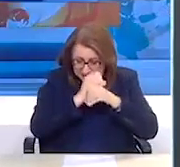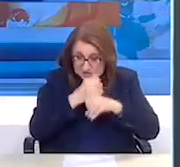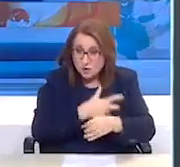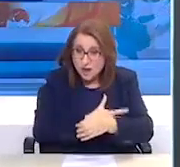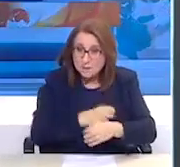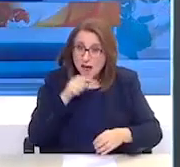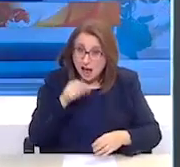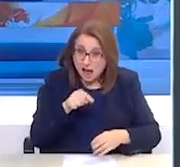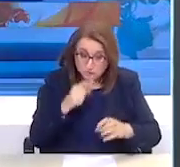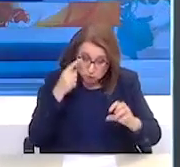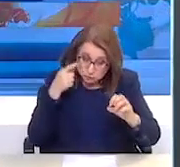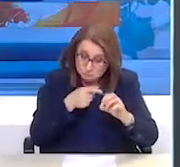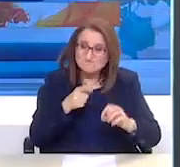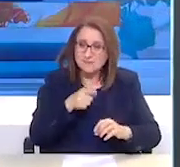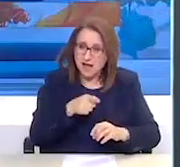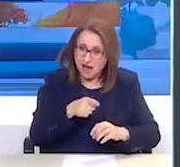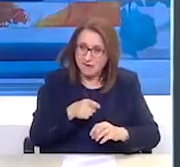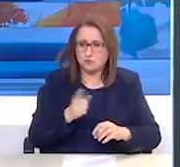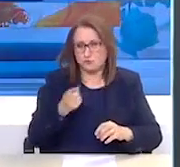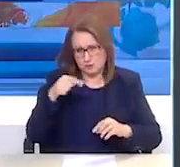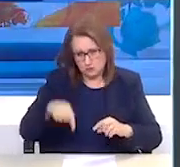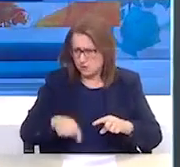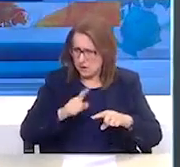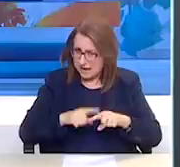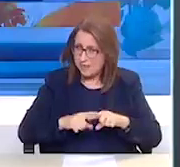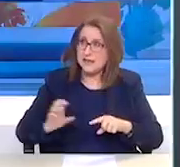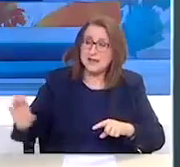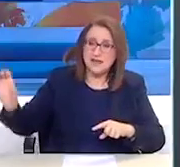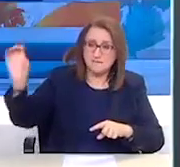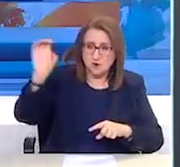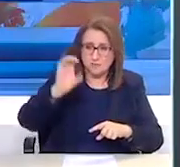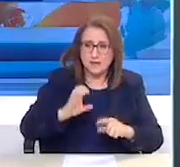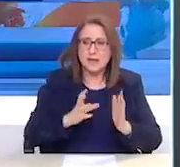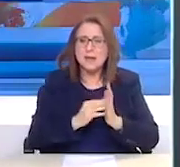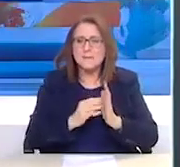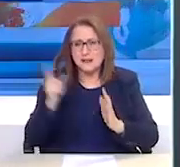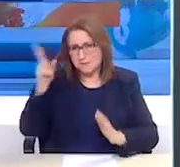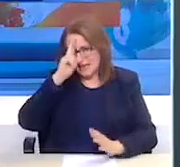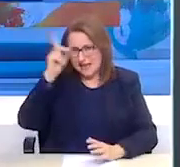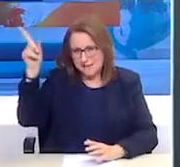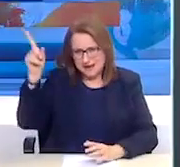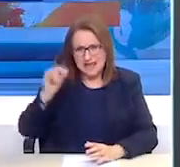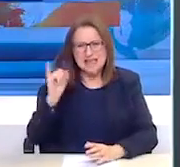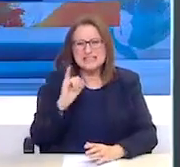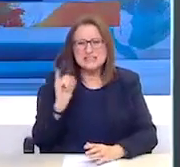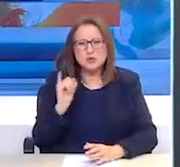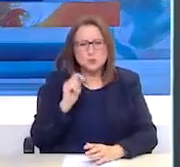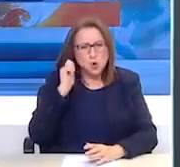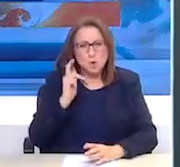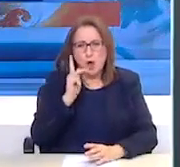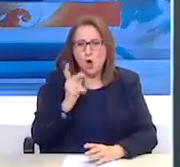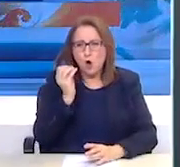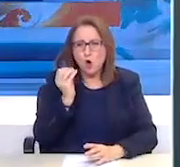περισσότερες χώρες του κόσμου και στις ευρωπαϊκές χώρες. Για παράδειγμα, το Robert Koch Institute της Γερμανίας υλοποιεί εργαστηριακό έλεγχο με